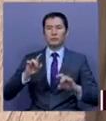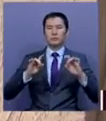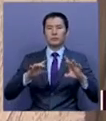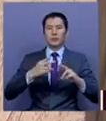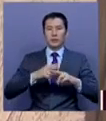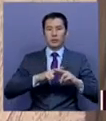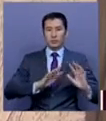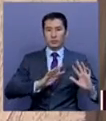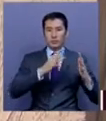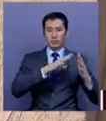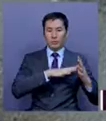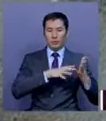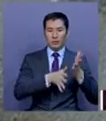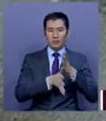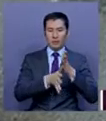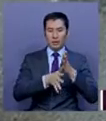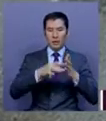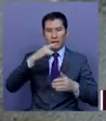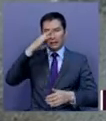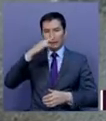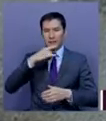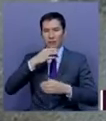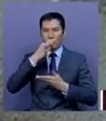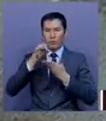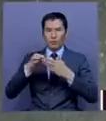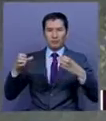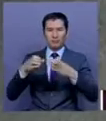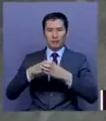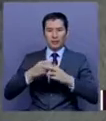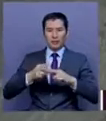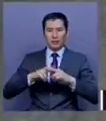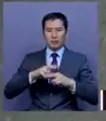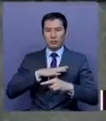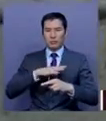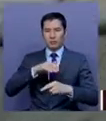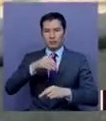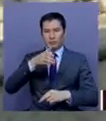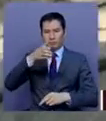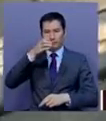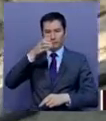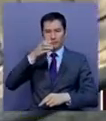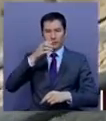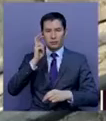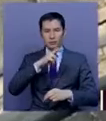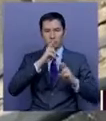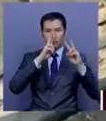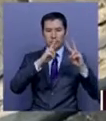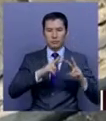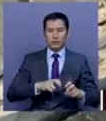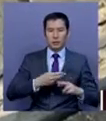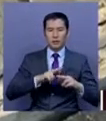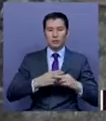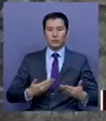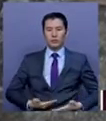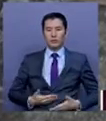мұндай қорытындыны Қазақ құрылыс пен сәулет ғылыми зерттеу және жобалау институты жасаған. Еске салсақ, бұған дейін аталған үйдің